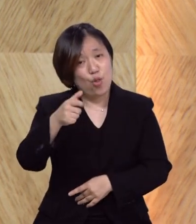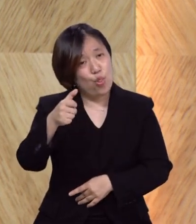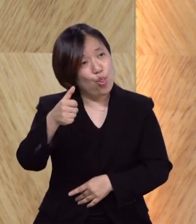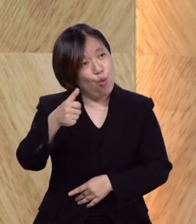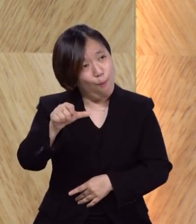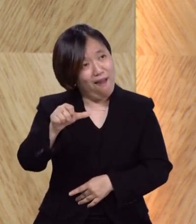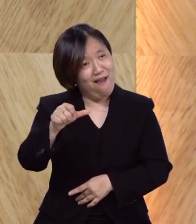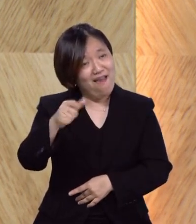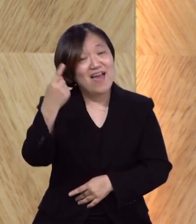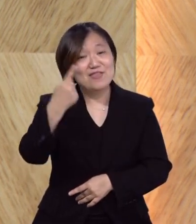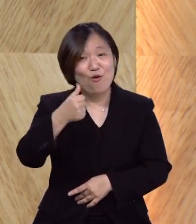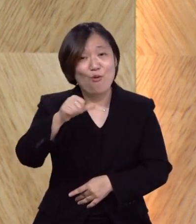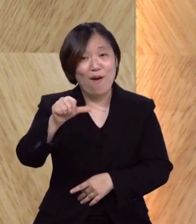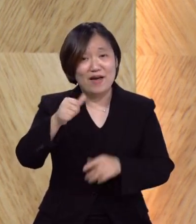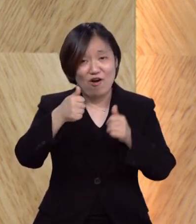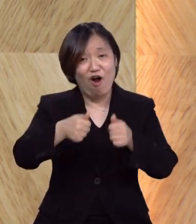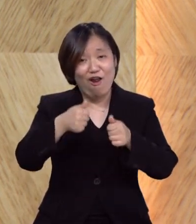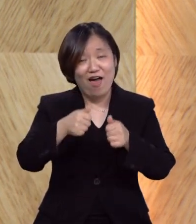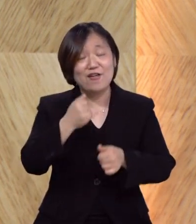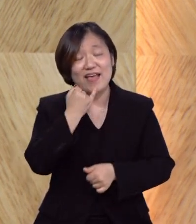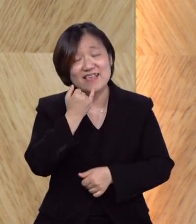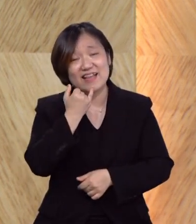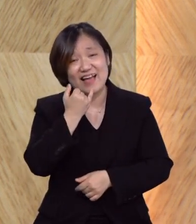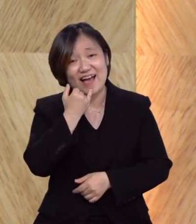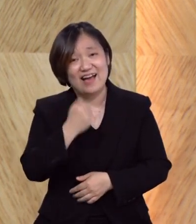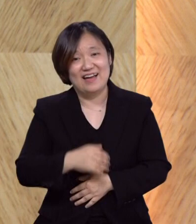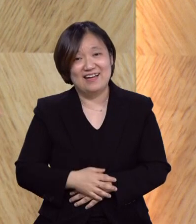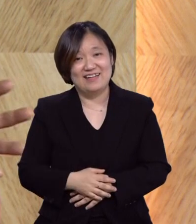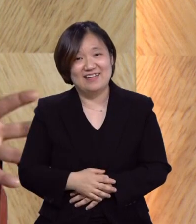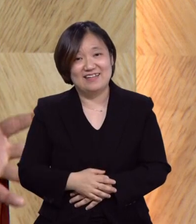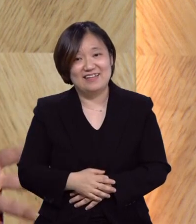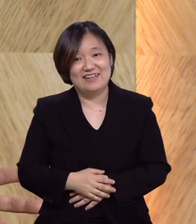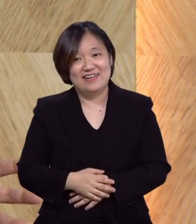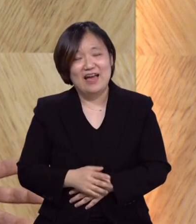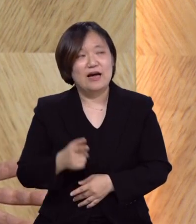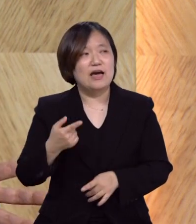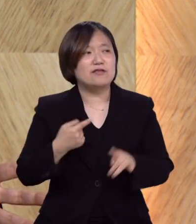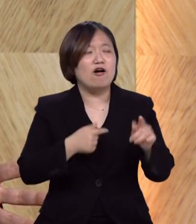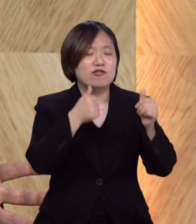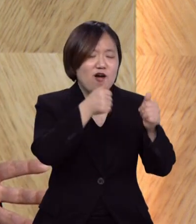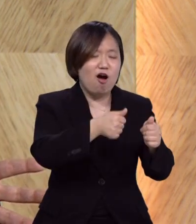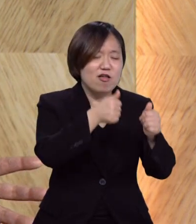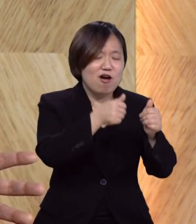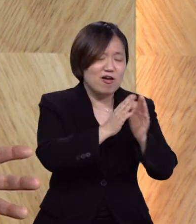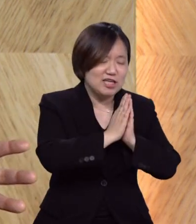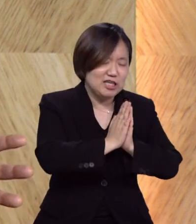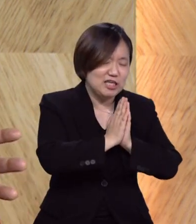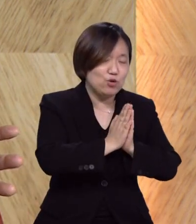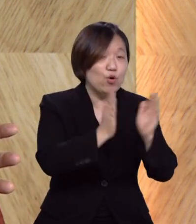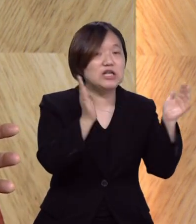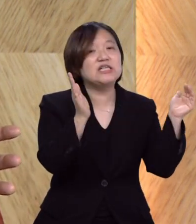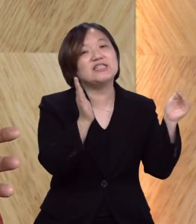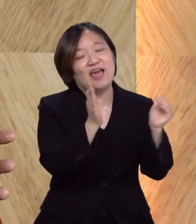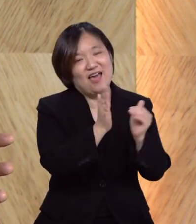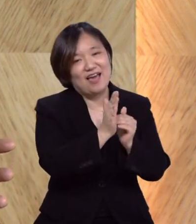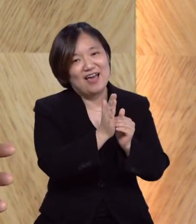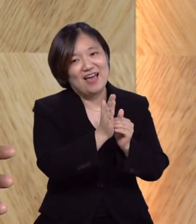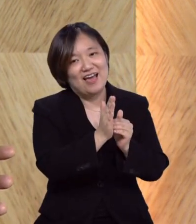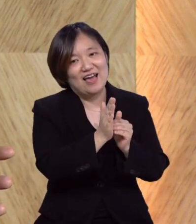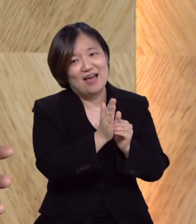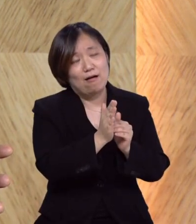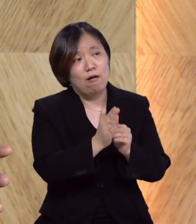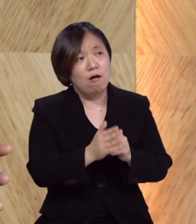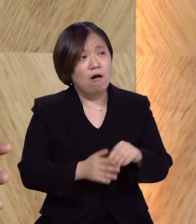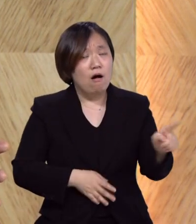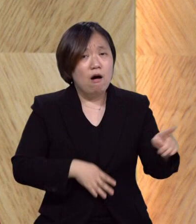자 그리고 이제 극락전에 가서 현각 스님이 그 숫자를 이제 다 마치게 됩니다 다